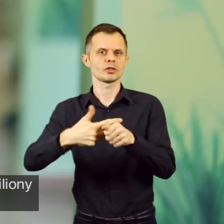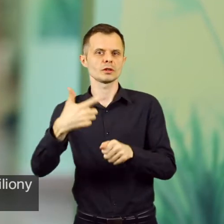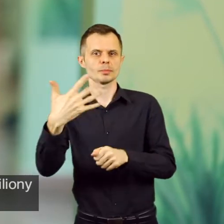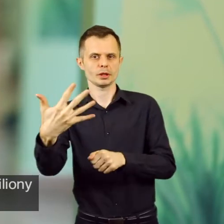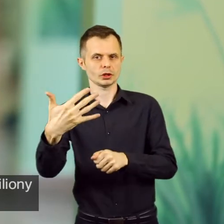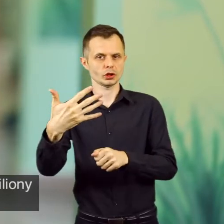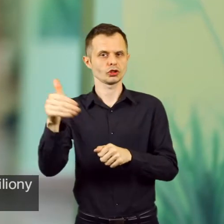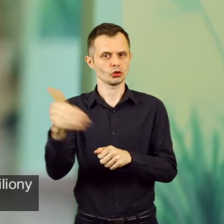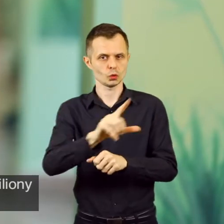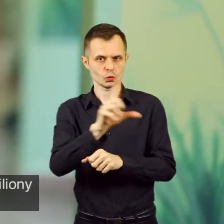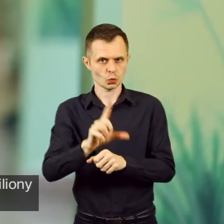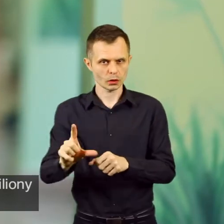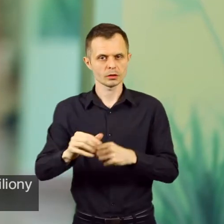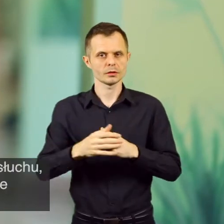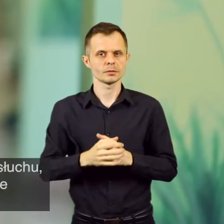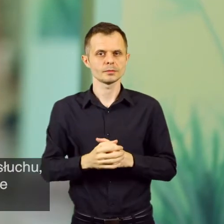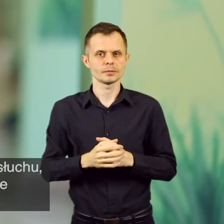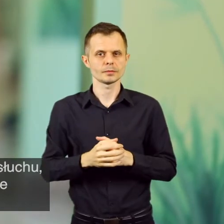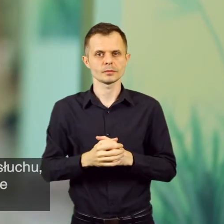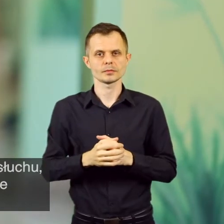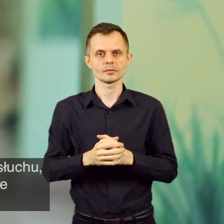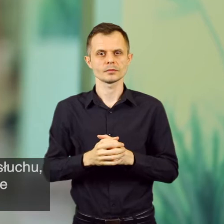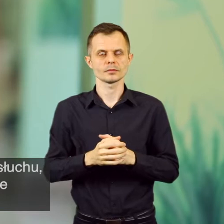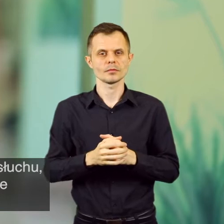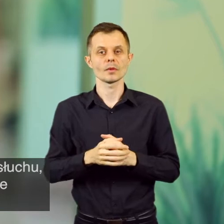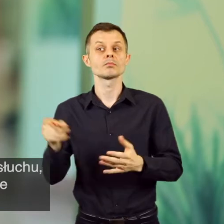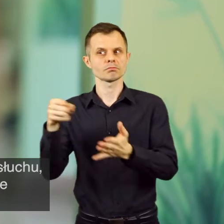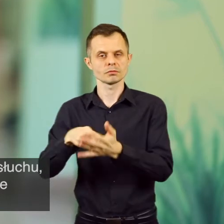225 tysięcy złotych, z czego